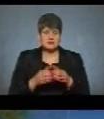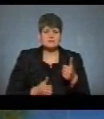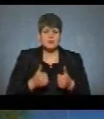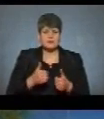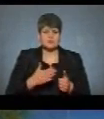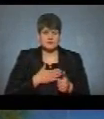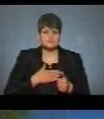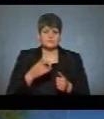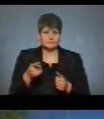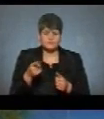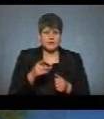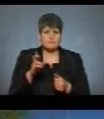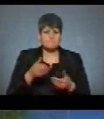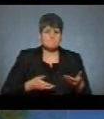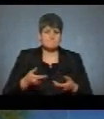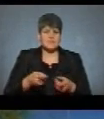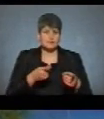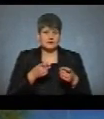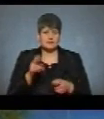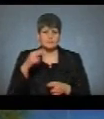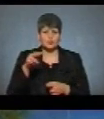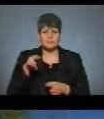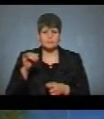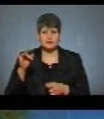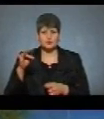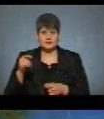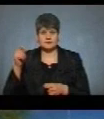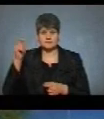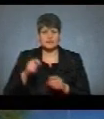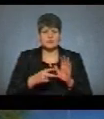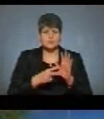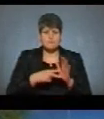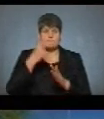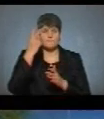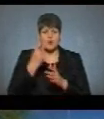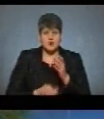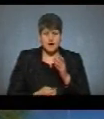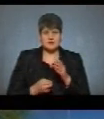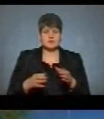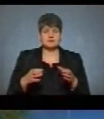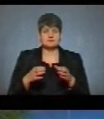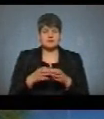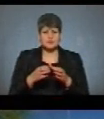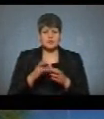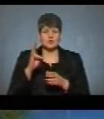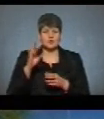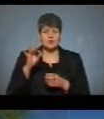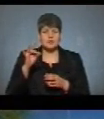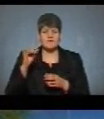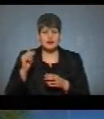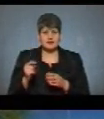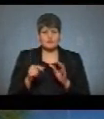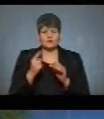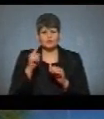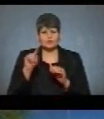також тернопільський біатлоніст Дмитро Підручний, фінішувала сьомою. Програла лідеру естафети збірні Норвегії у 1 хвилину